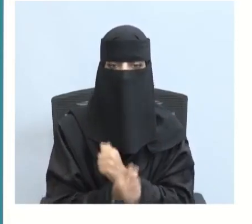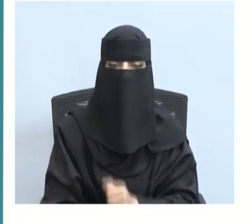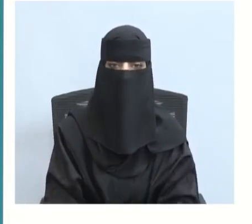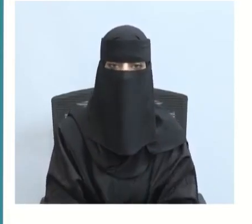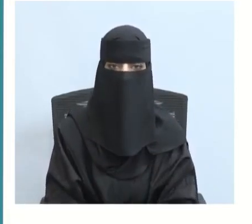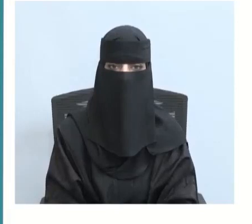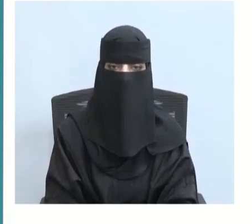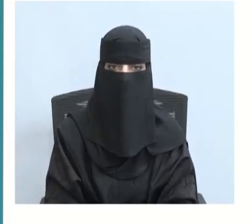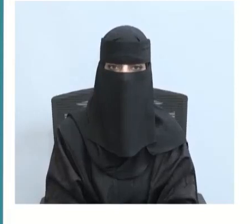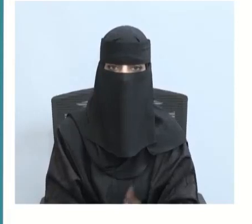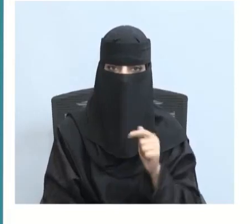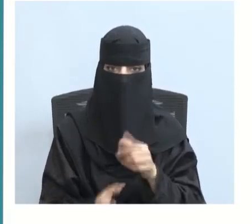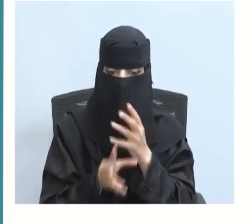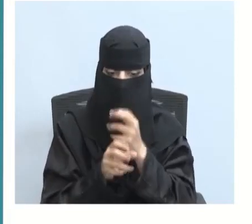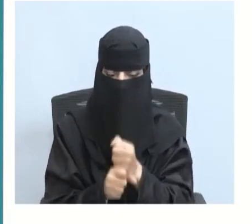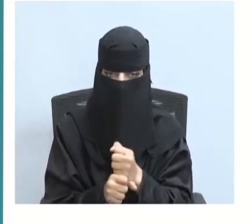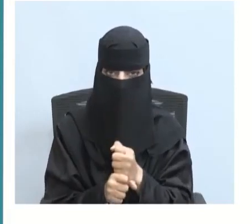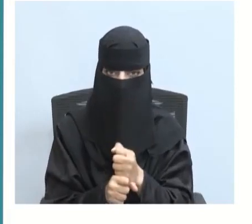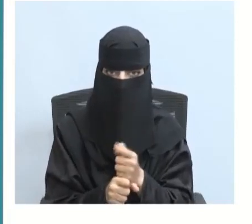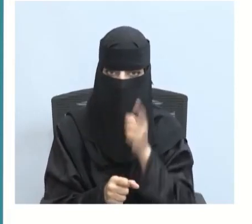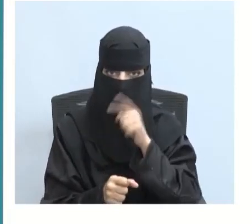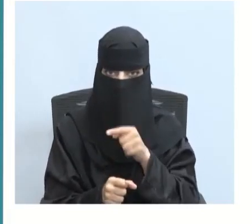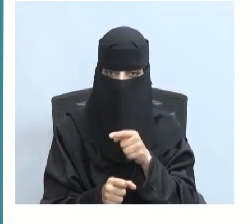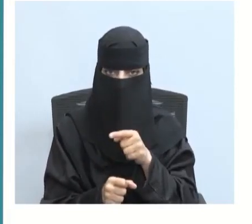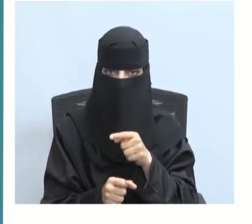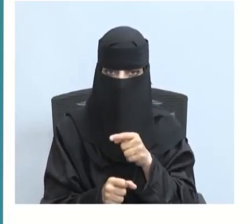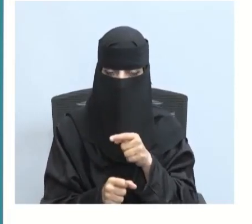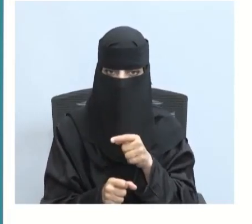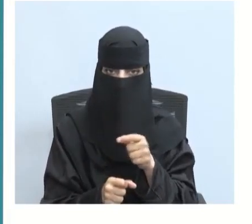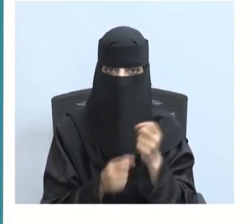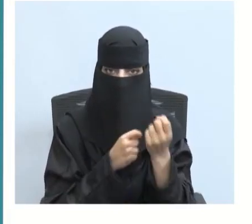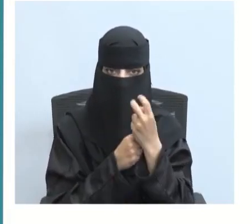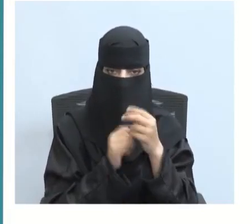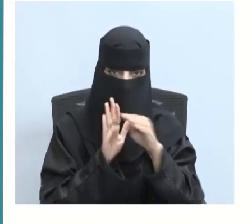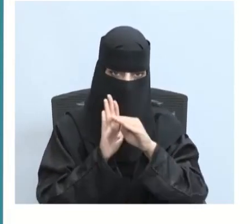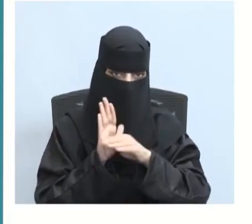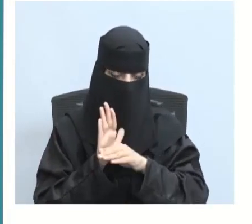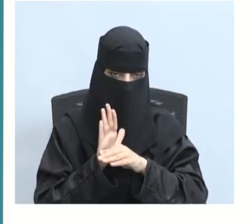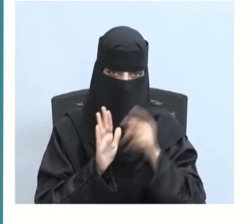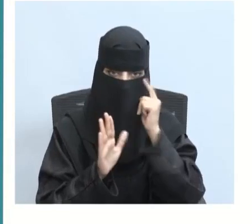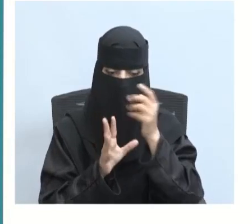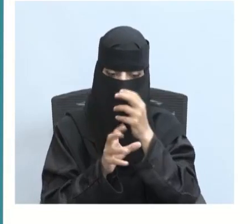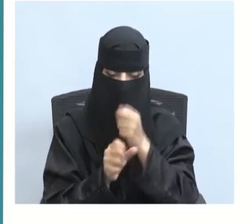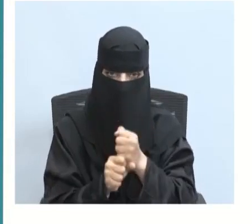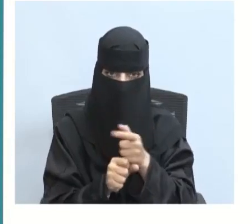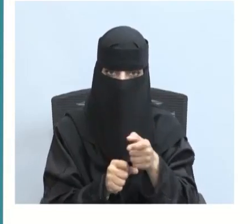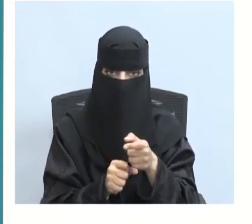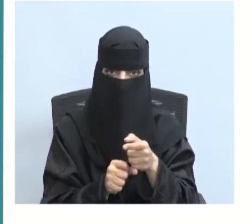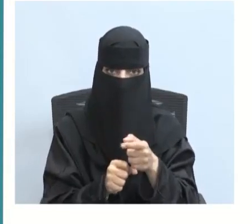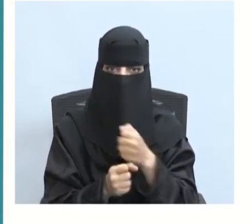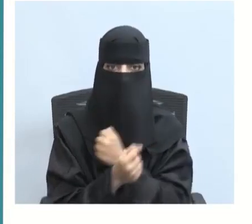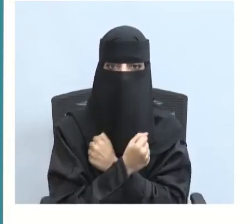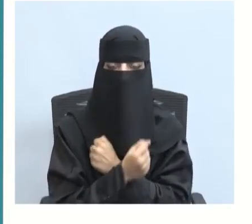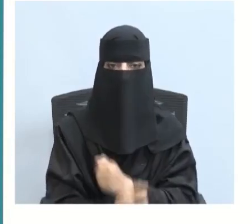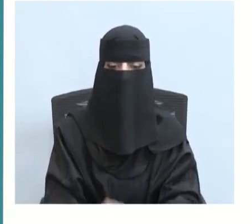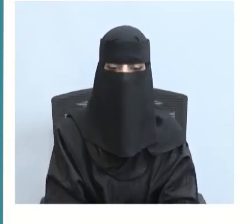الطاقه ولنحافظ عليها علينا بترشيد الاستهلاك في في الطاقه لكي نحافظ على هذه